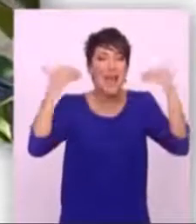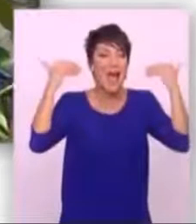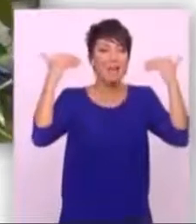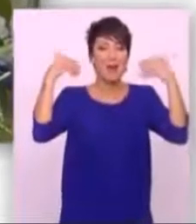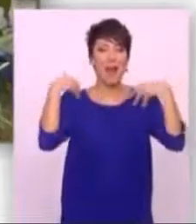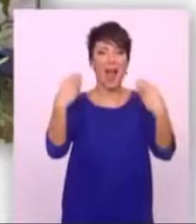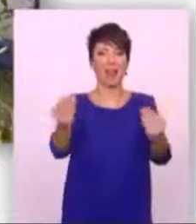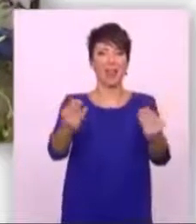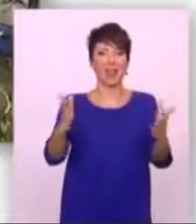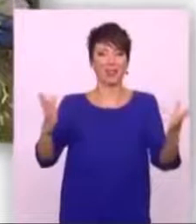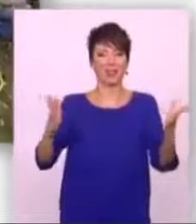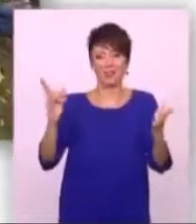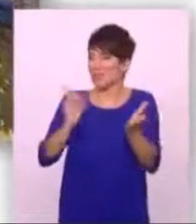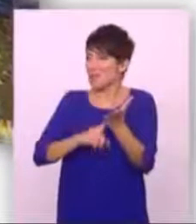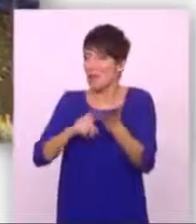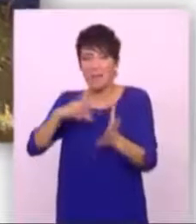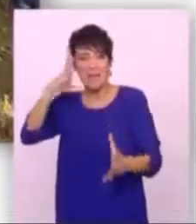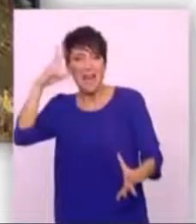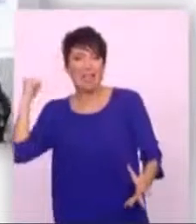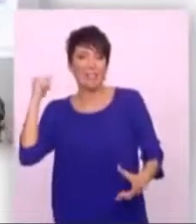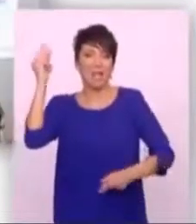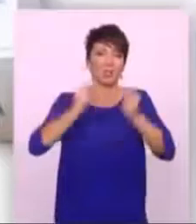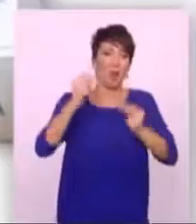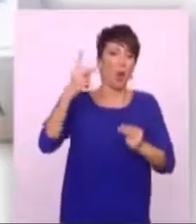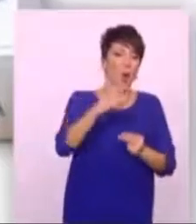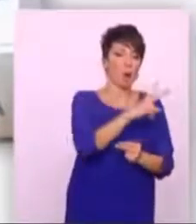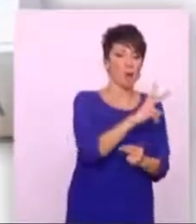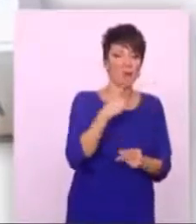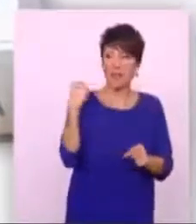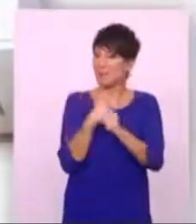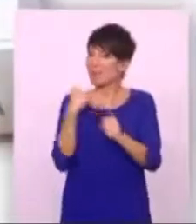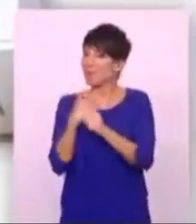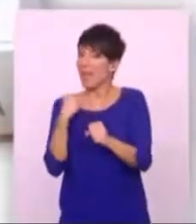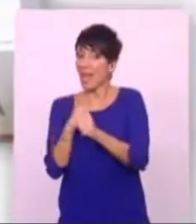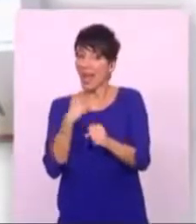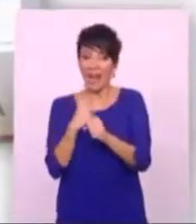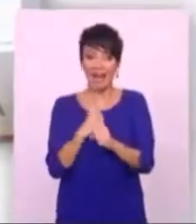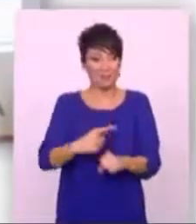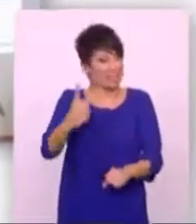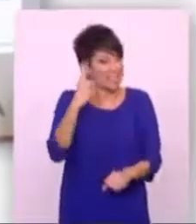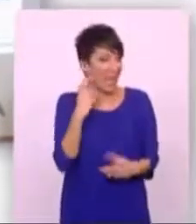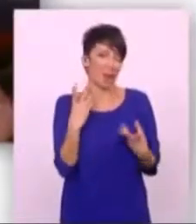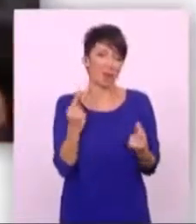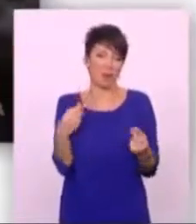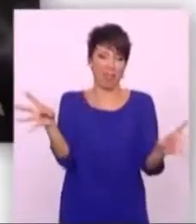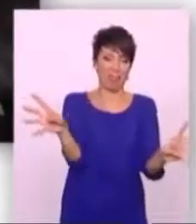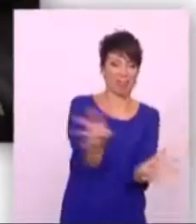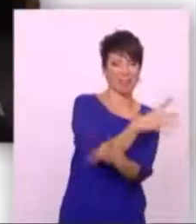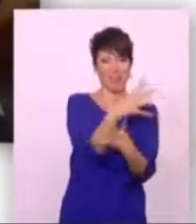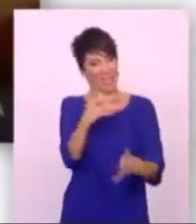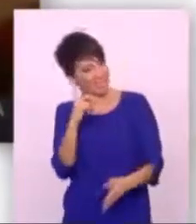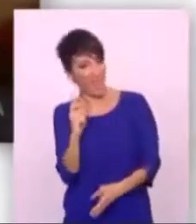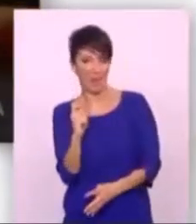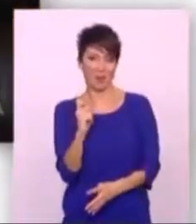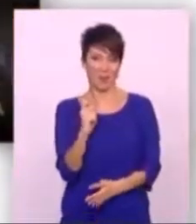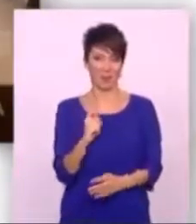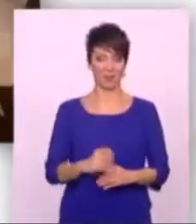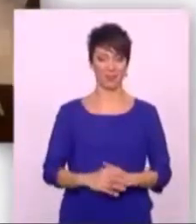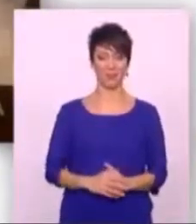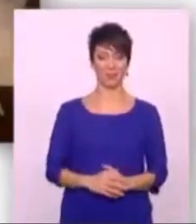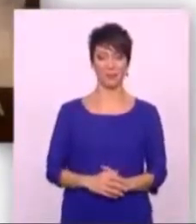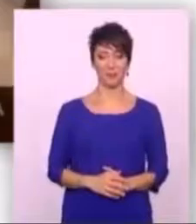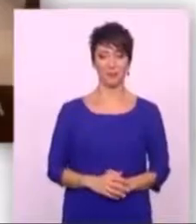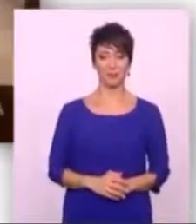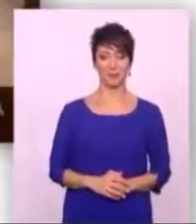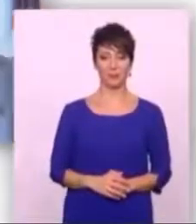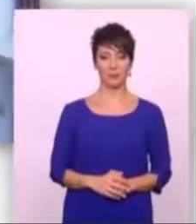πεις τώρα εμένα για τη ζωή σου. Τι να μου πεις εμένα, γιατί προτού γεννηθείς εσύ, εγώ καθόμουν σε μηχανή. Όταν τα χρήματα του γυροκομείου τελείωσαν, έκλεισαν και τα μαγειρία. Τώρα